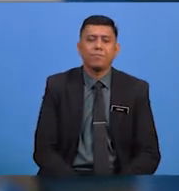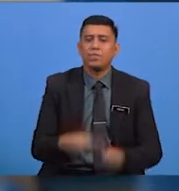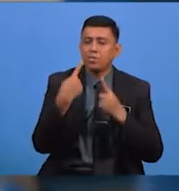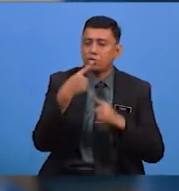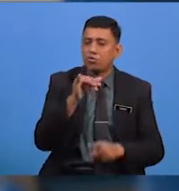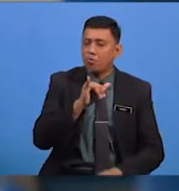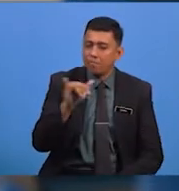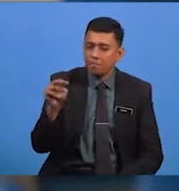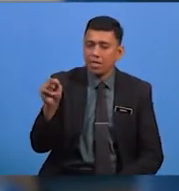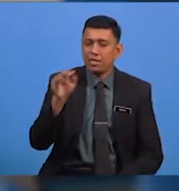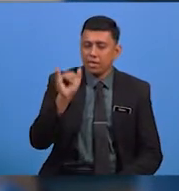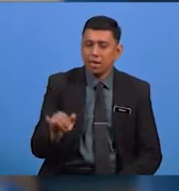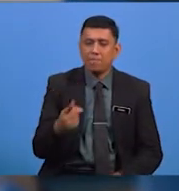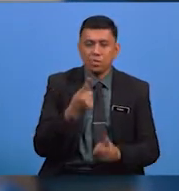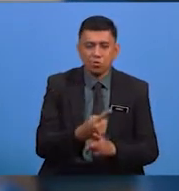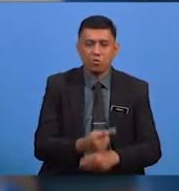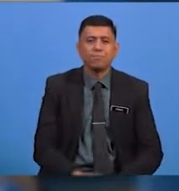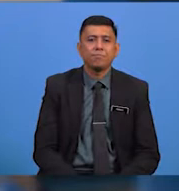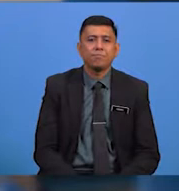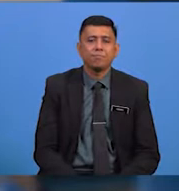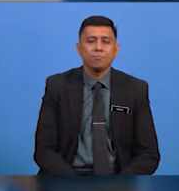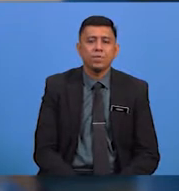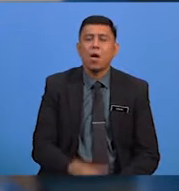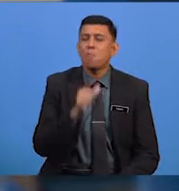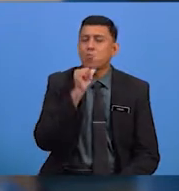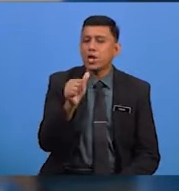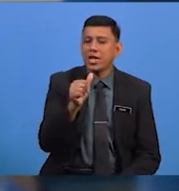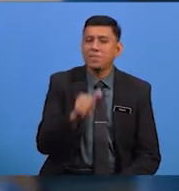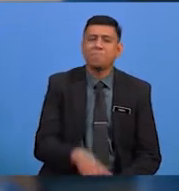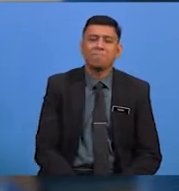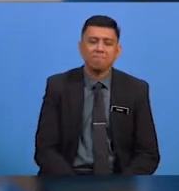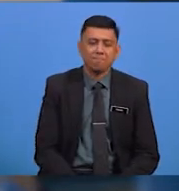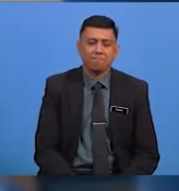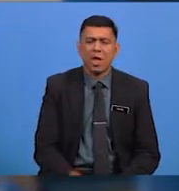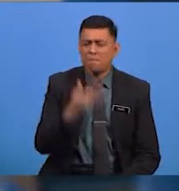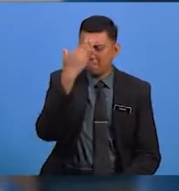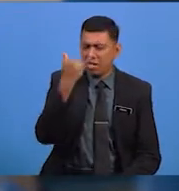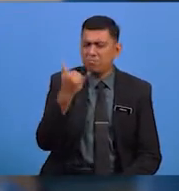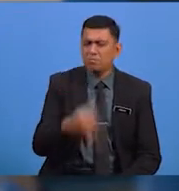Jawapan yang betul ialah bukan. Mengapa?